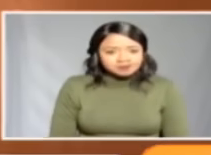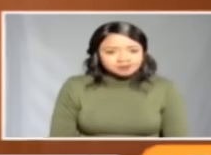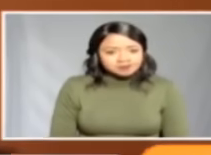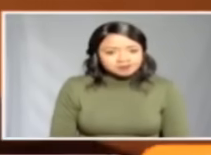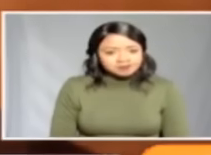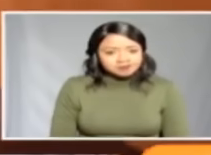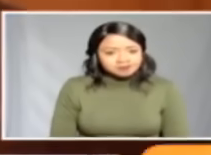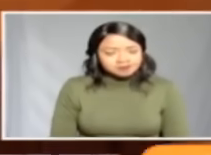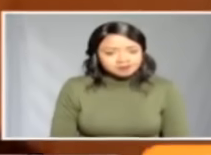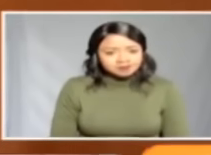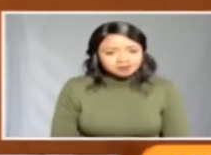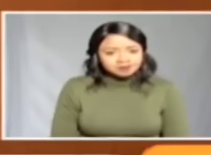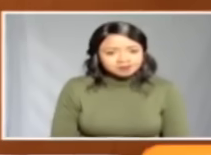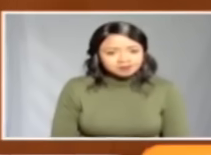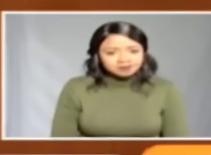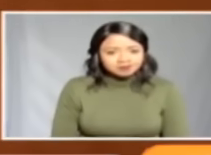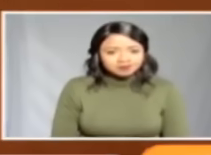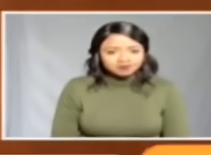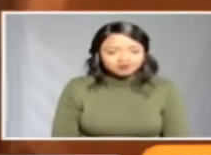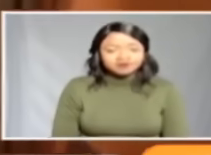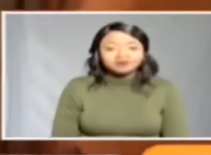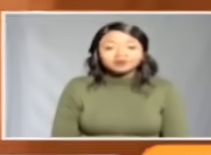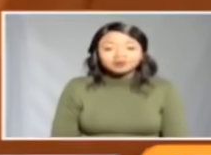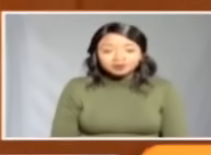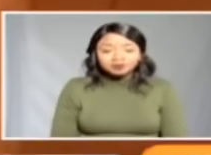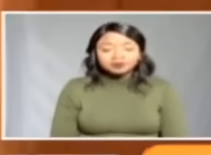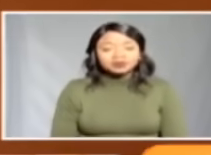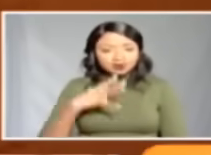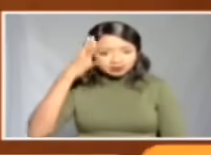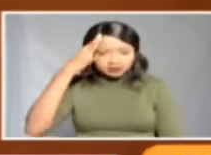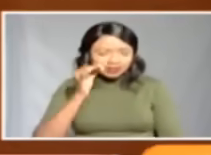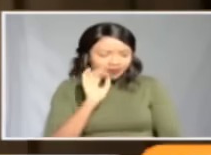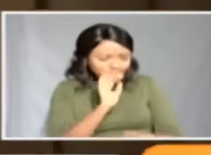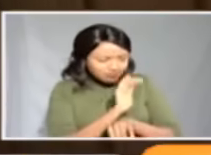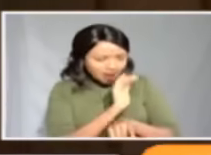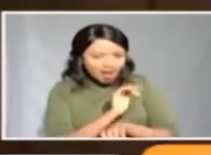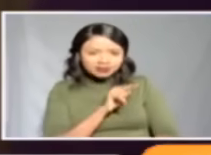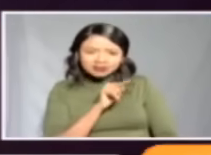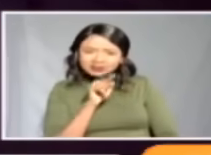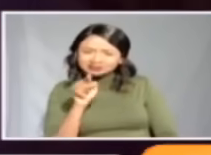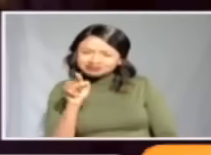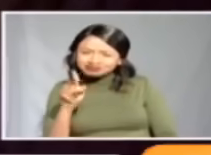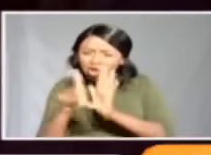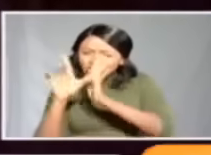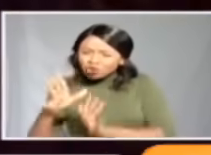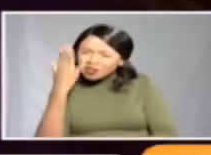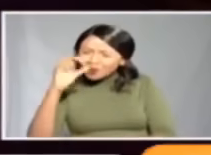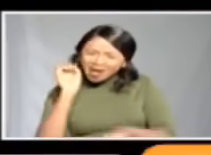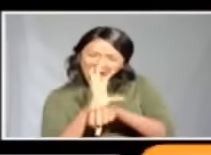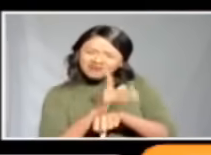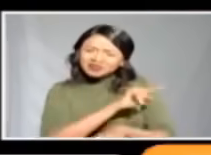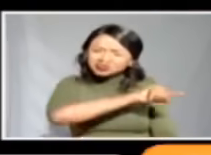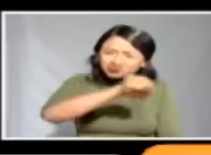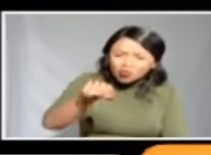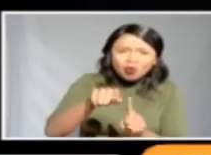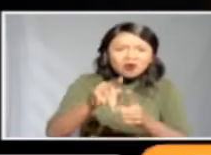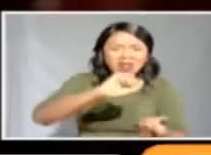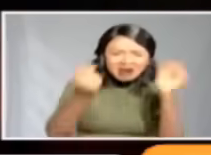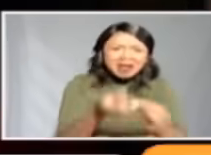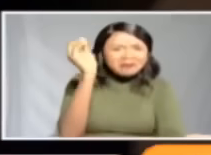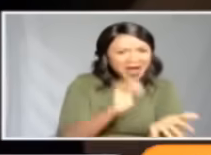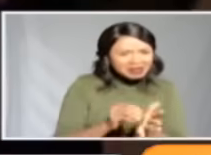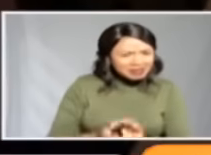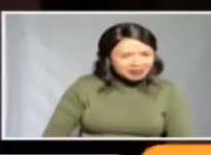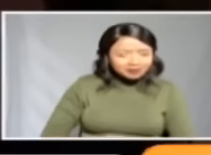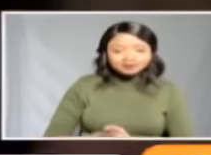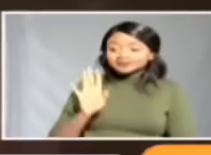justice. Na hapo tuliamua kumuuliza Christine ni kwa nini anatoa ushauri kama huo. Hi Christine. My name is